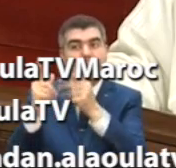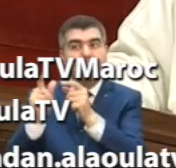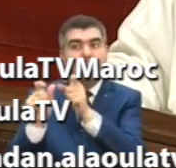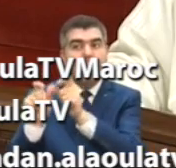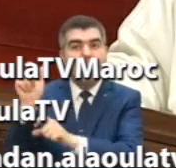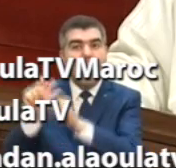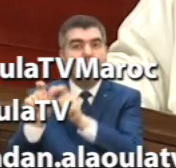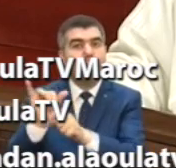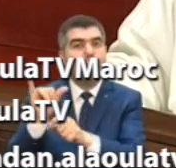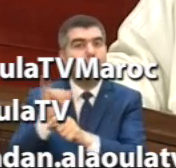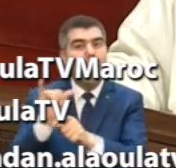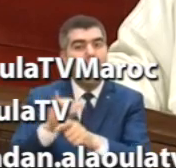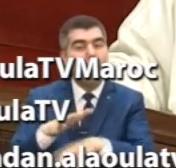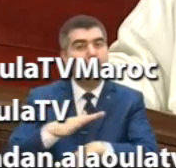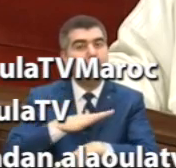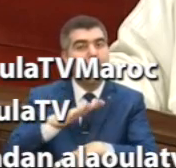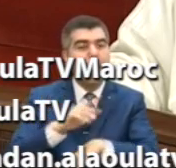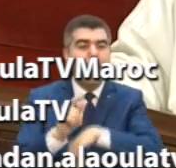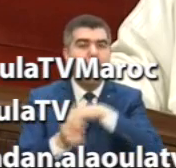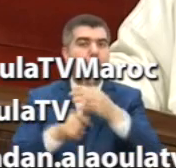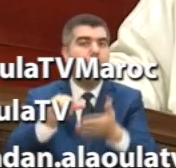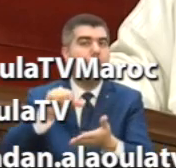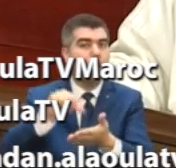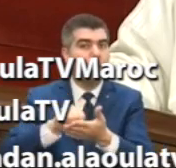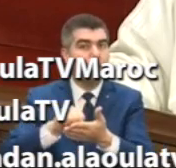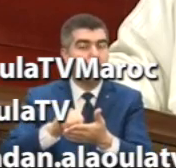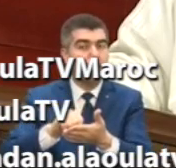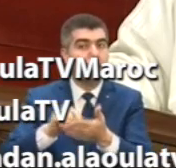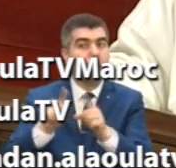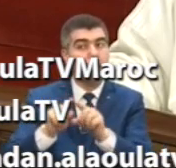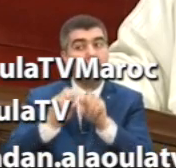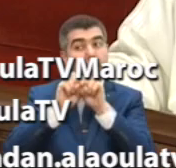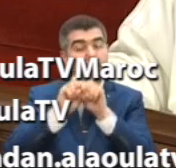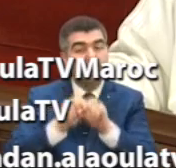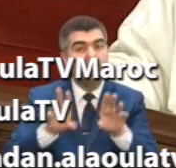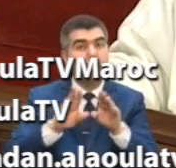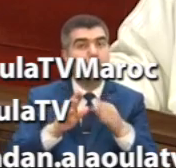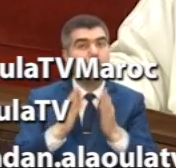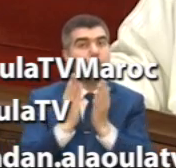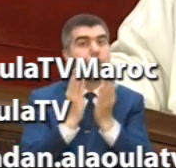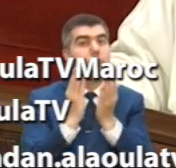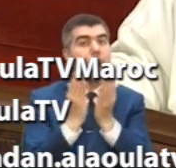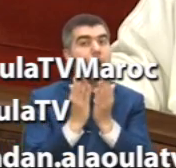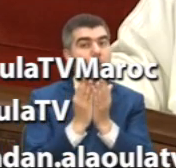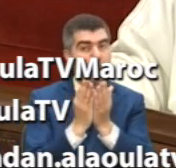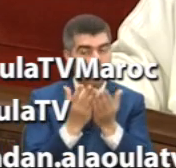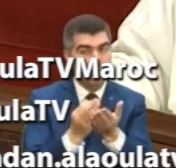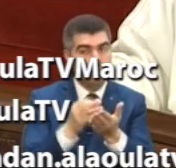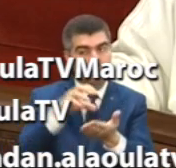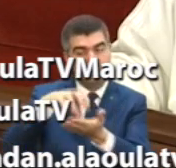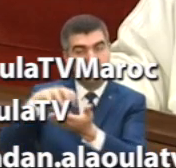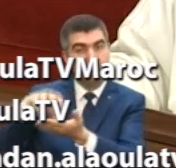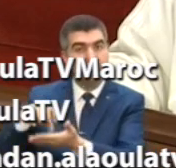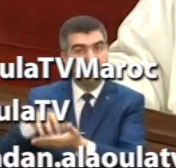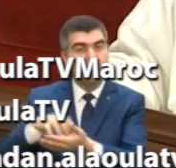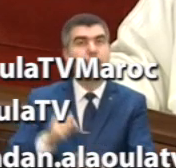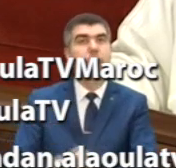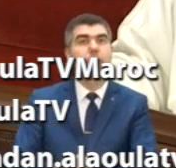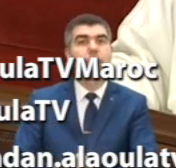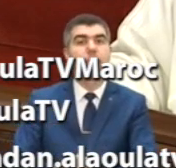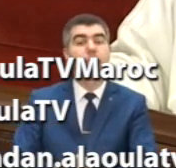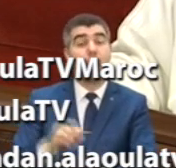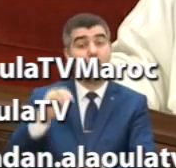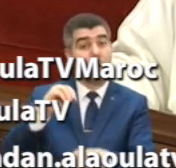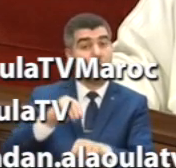والأقاليم كمحدد هام يبرز التوزيع الجغرافي في للساكنة ومناطق التواجد،